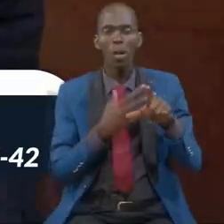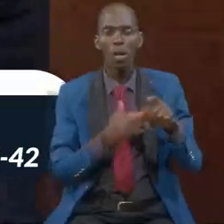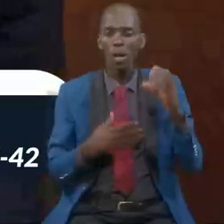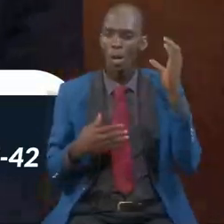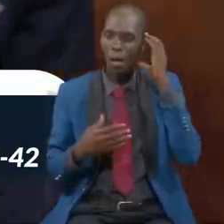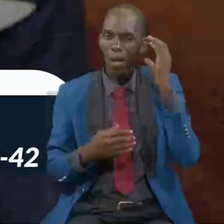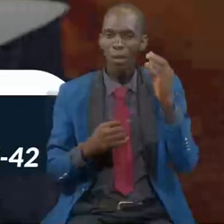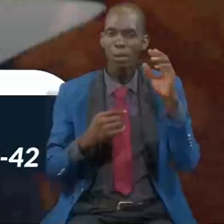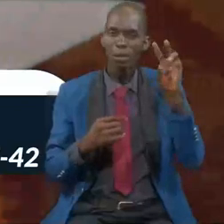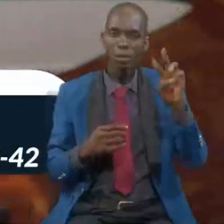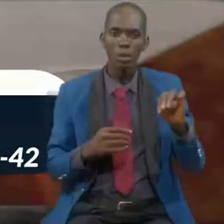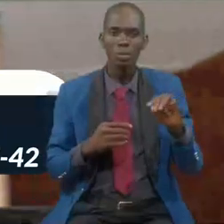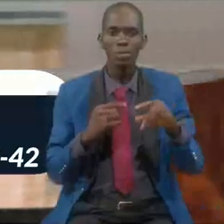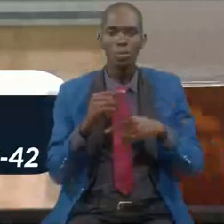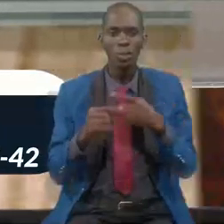en Christ.